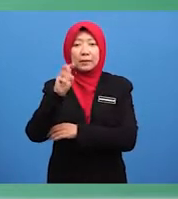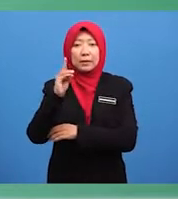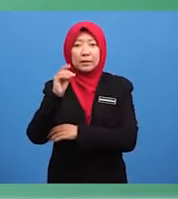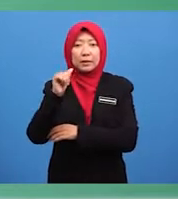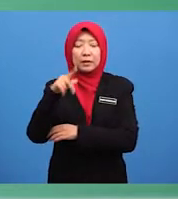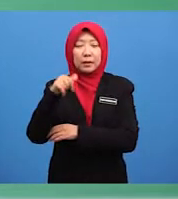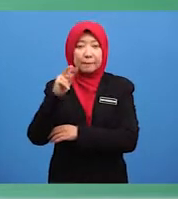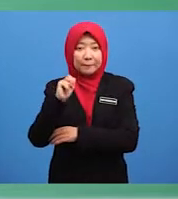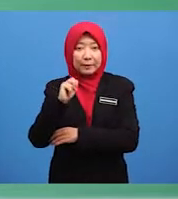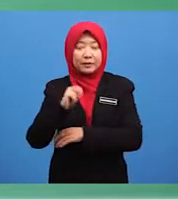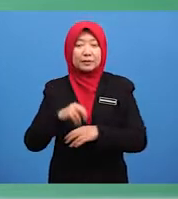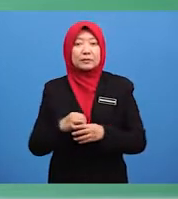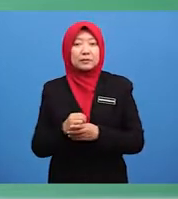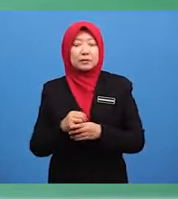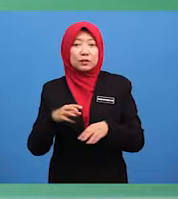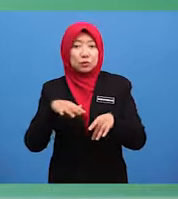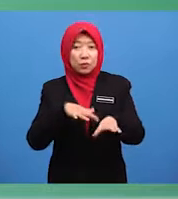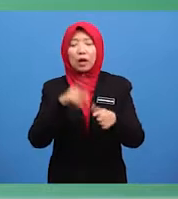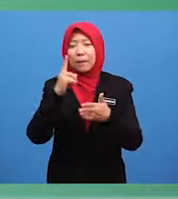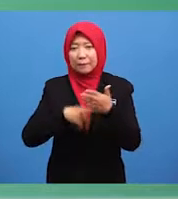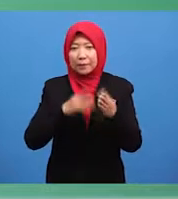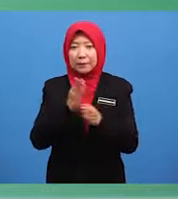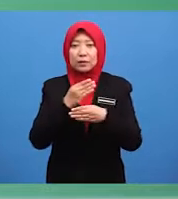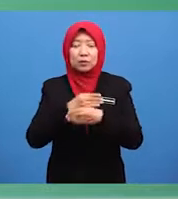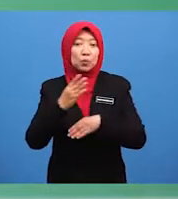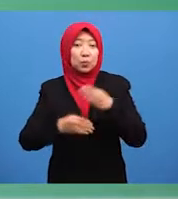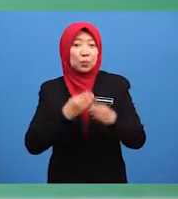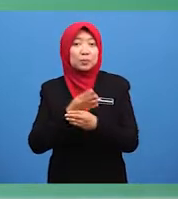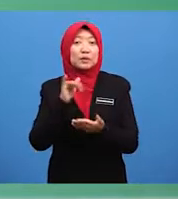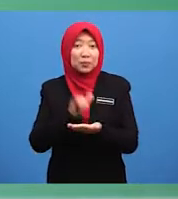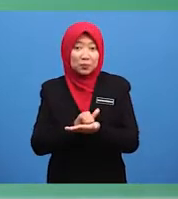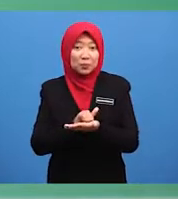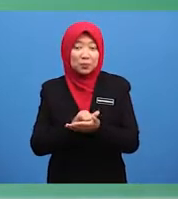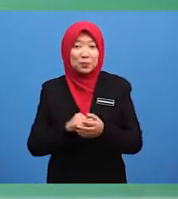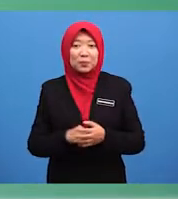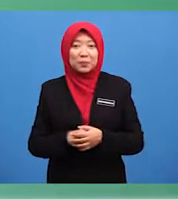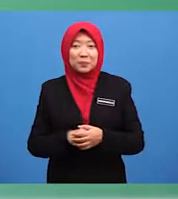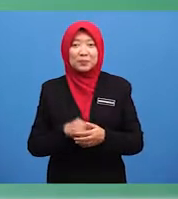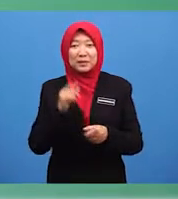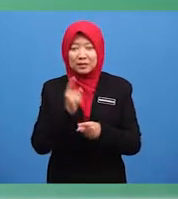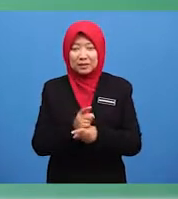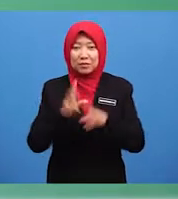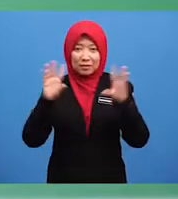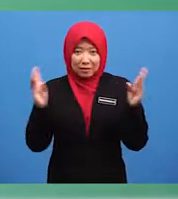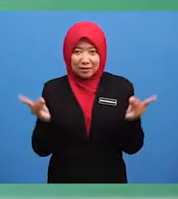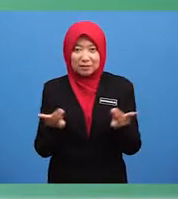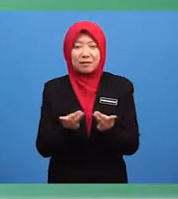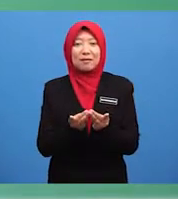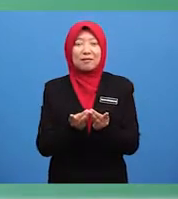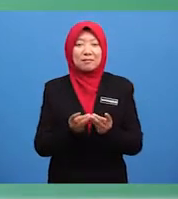sungai. Apakah bentuk muka bumi tersebut? Ya, jawapannya delta.